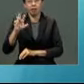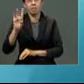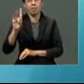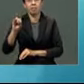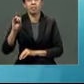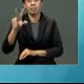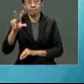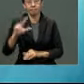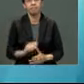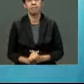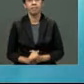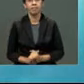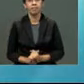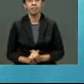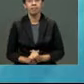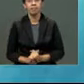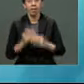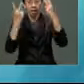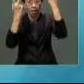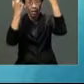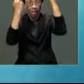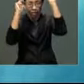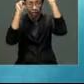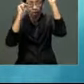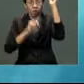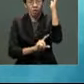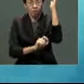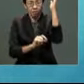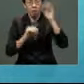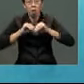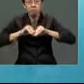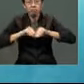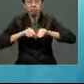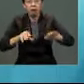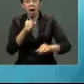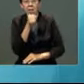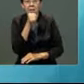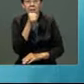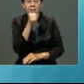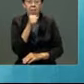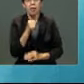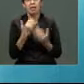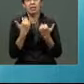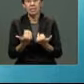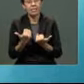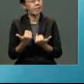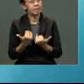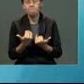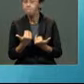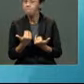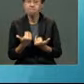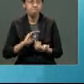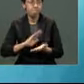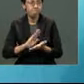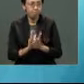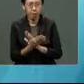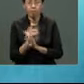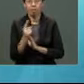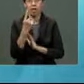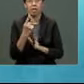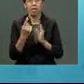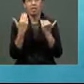383ถึงแม้ว่าทางนายกรัฐมนตรีเขาจะมาประกาศเดินหน้าในเรื่องของมิติใหม่หลังการโ